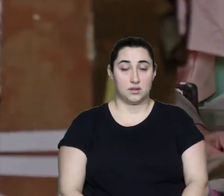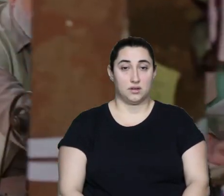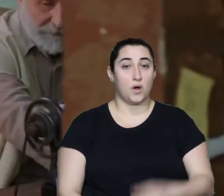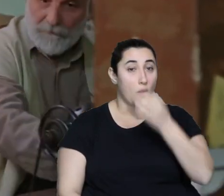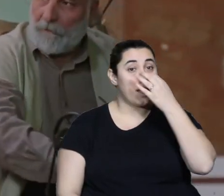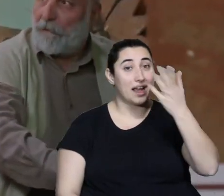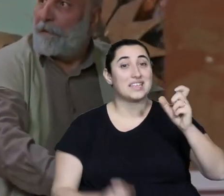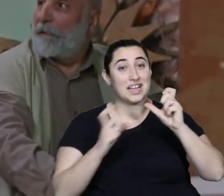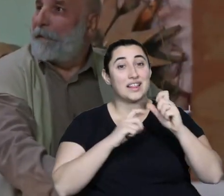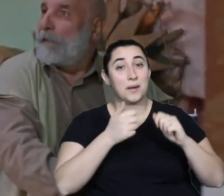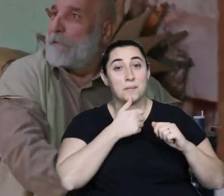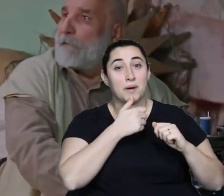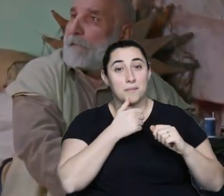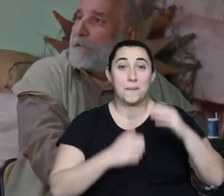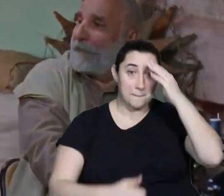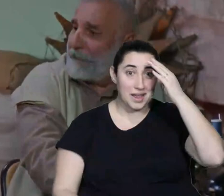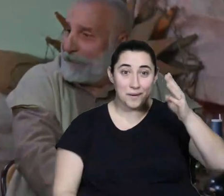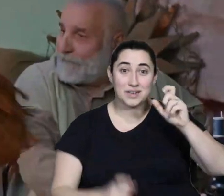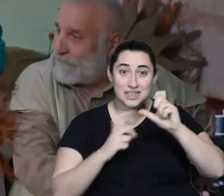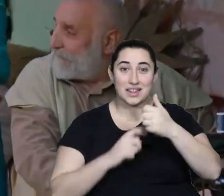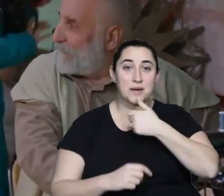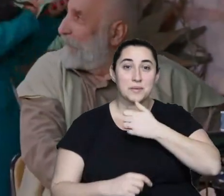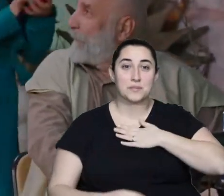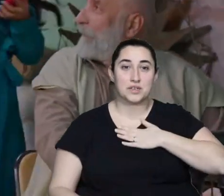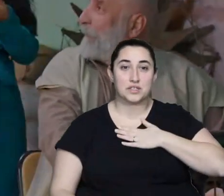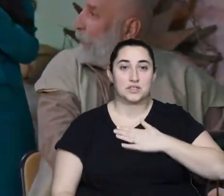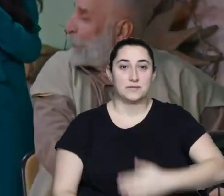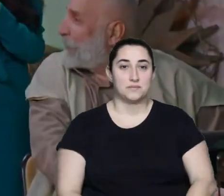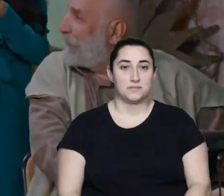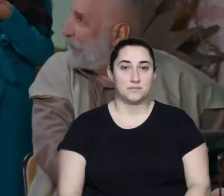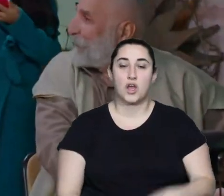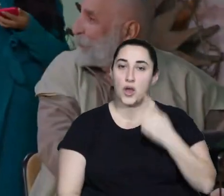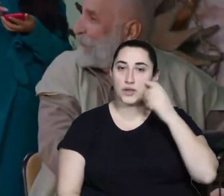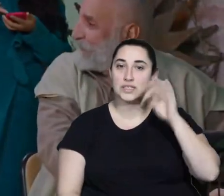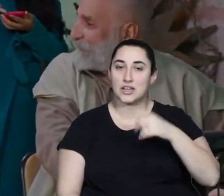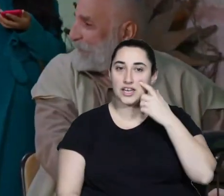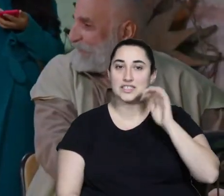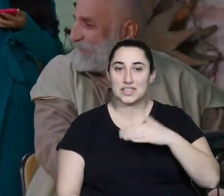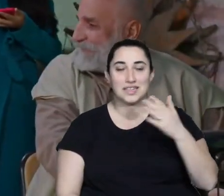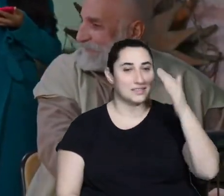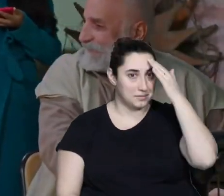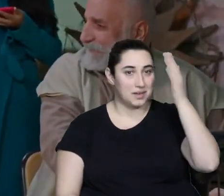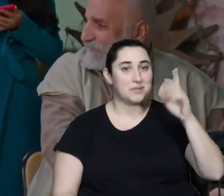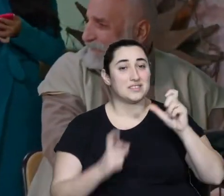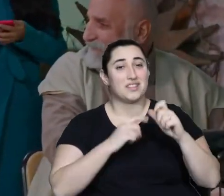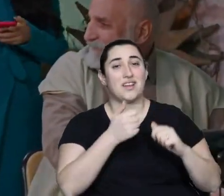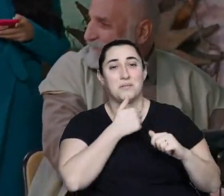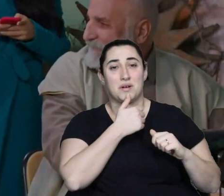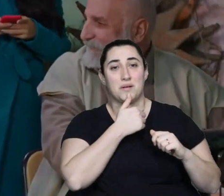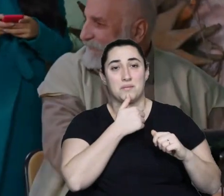Kolay gelsin Settar Baba. Merhabalar Settar Babacığım. Ay. Hoş geldiniz, hoş geldiniz. Hoş bulduk Settar